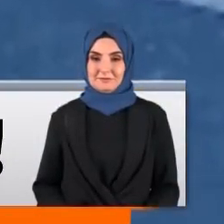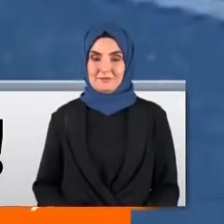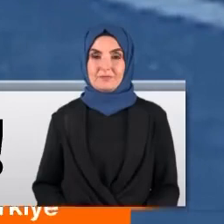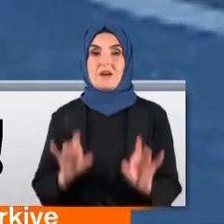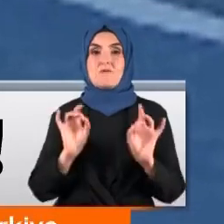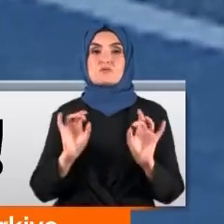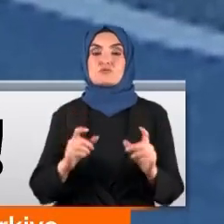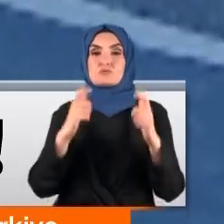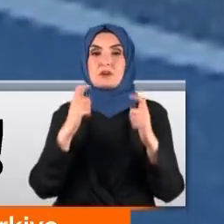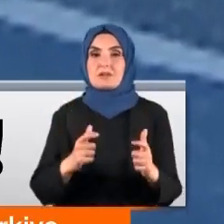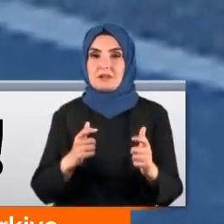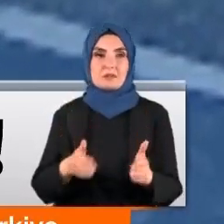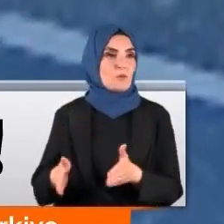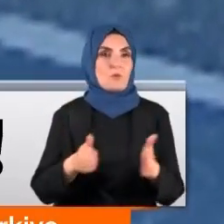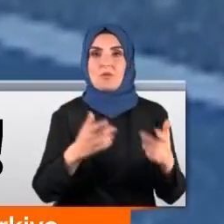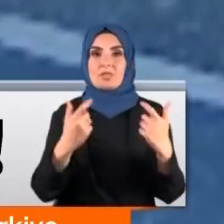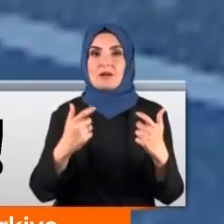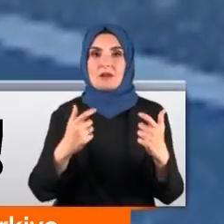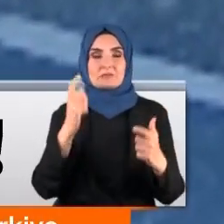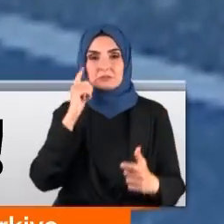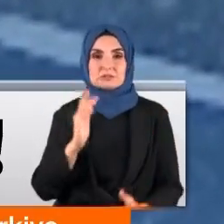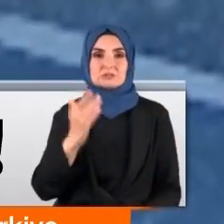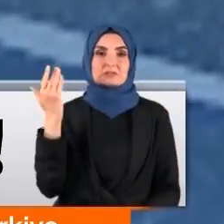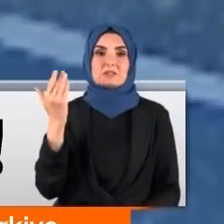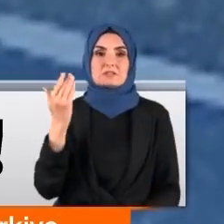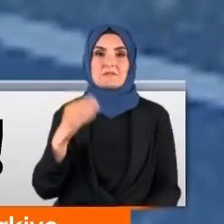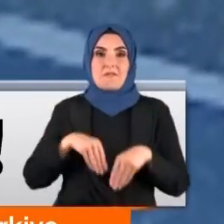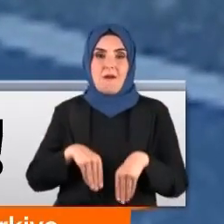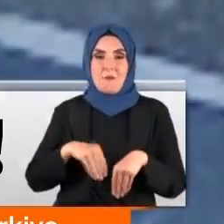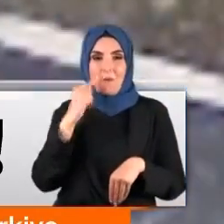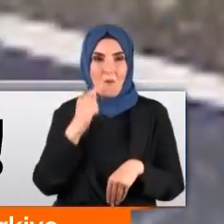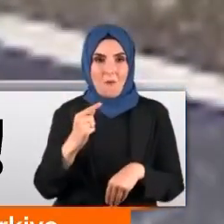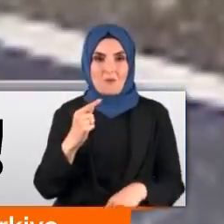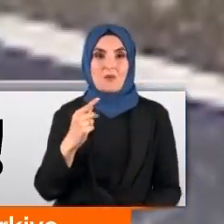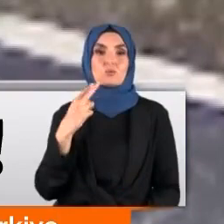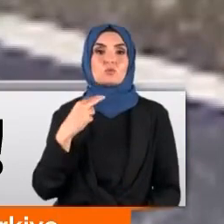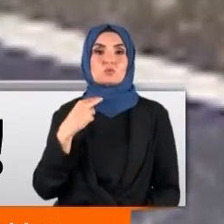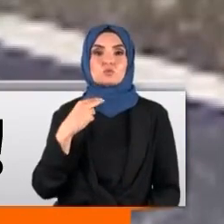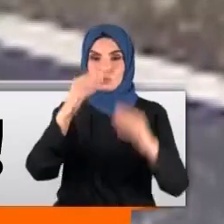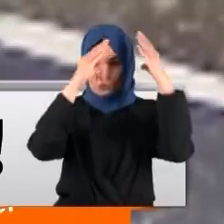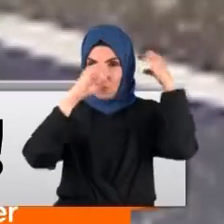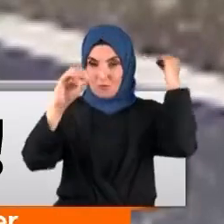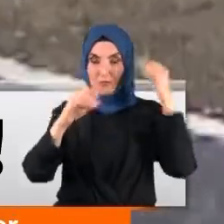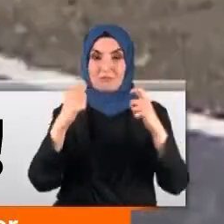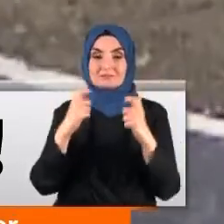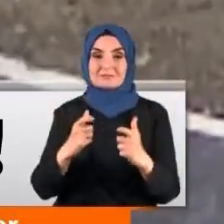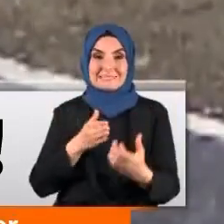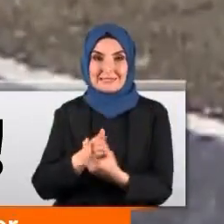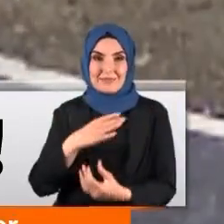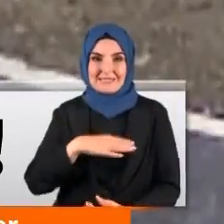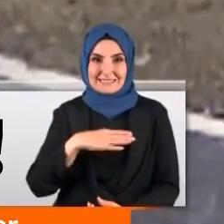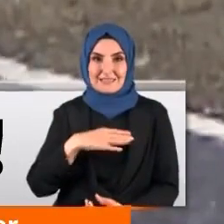Avustralya'da yolunu şaşıran bir kanguru Rusya konsolosluğuna girmek istedi ama başaramadı. Ortaya da işte bu görüntü çıktı.